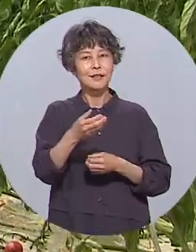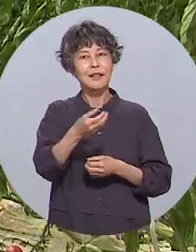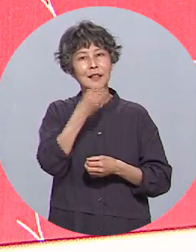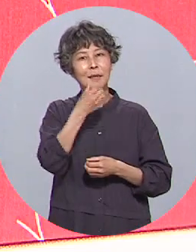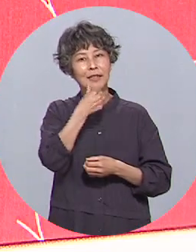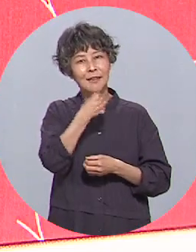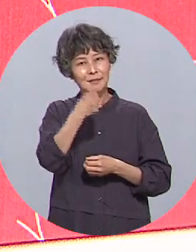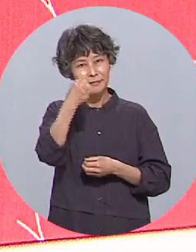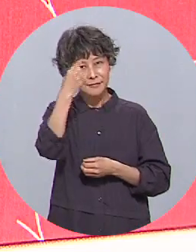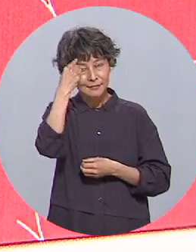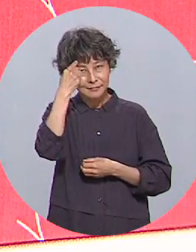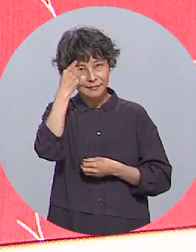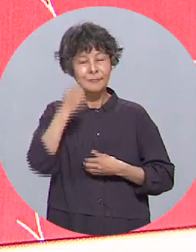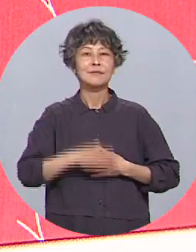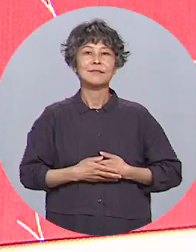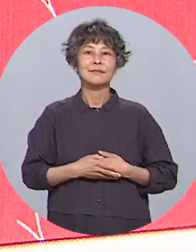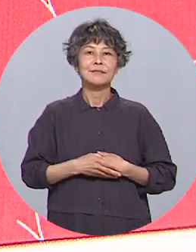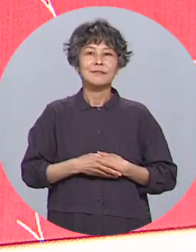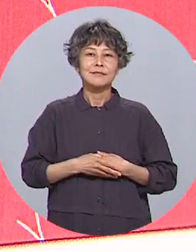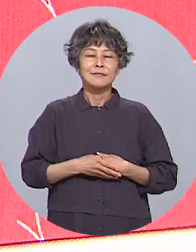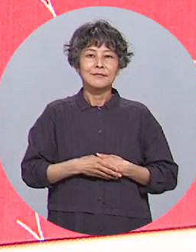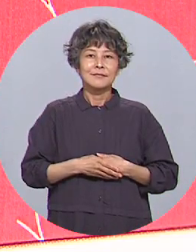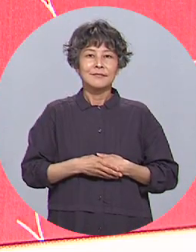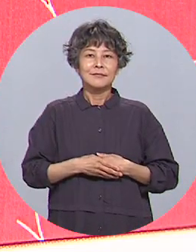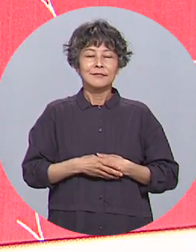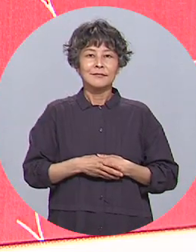せていただくことに。